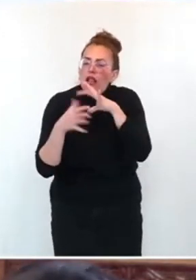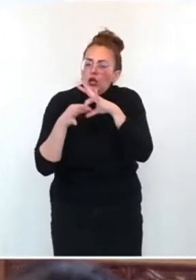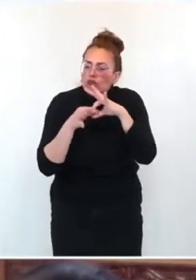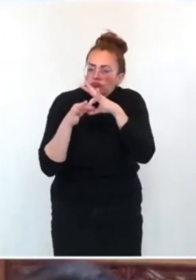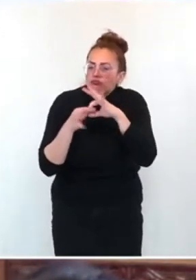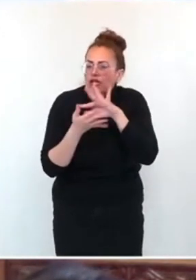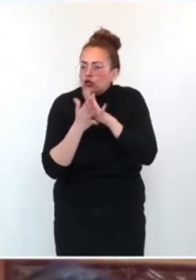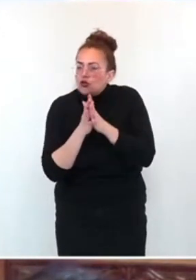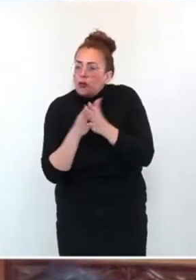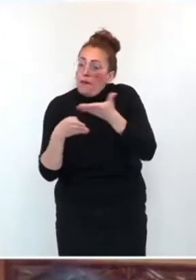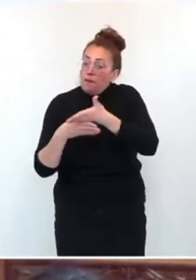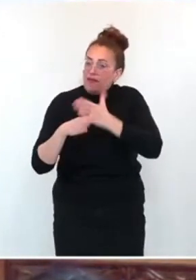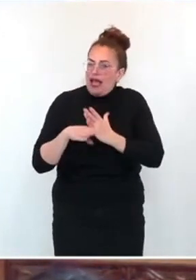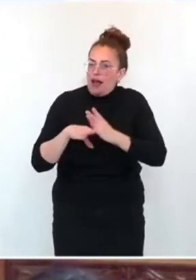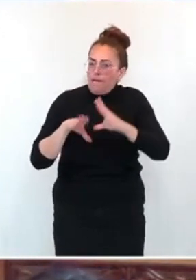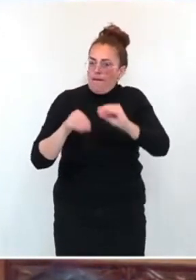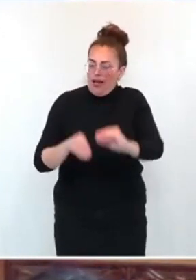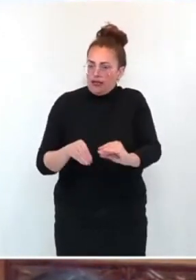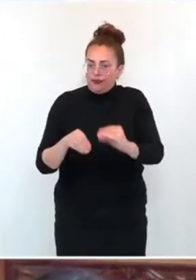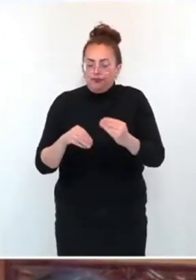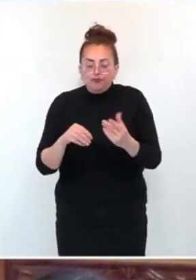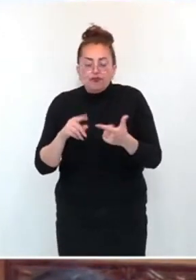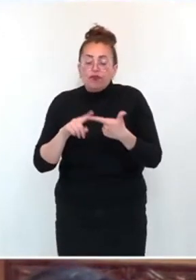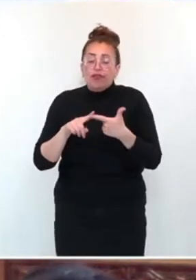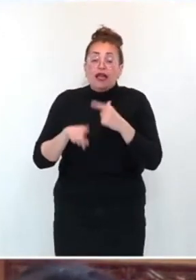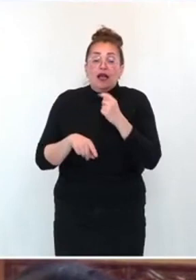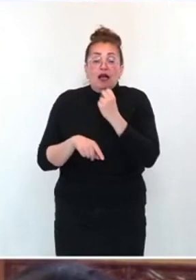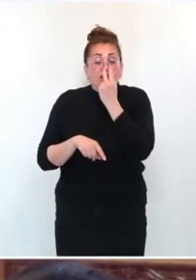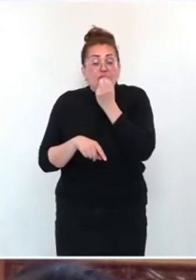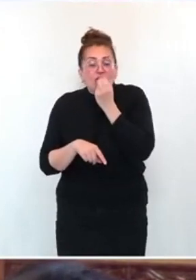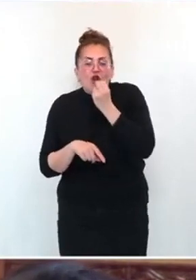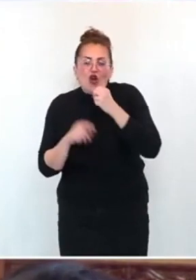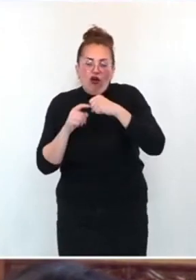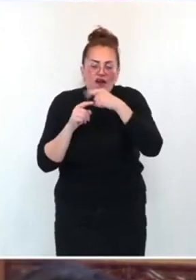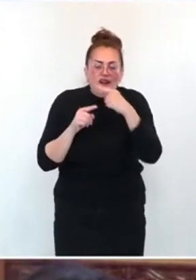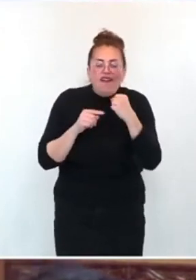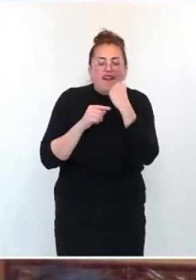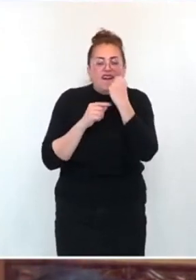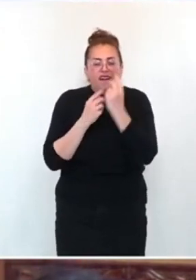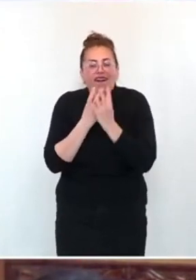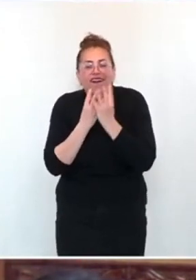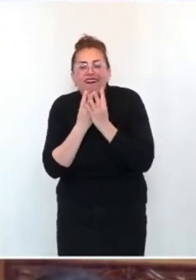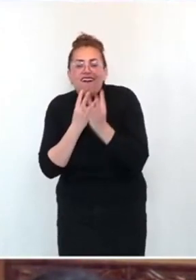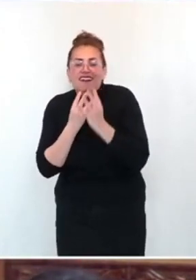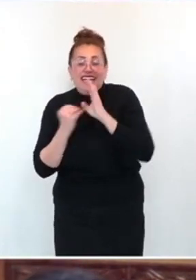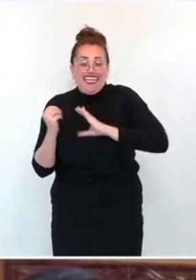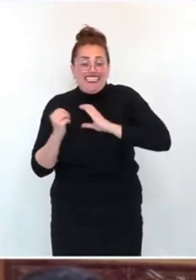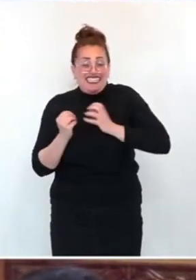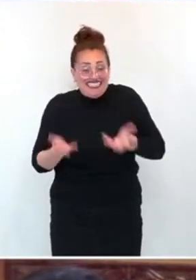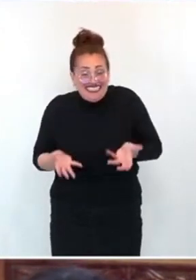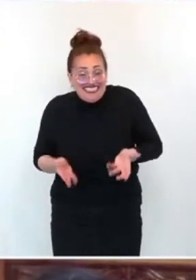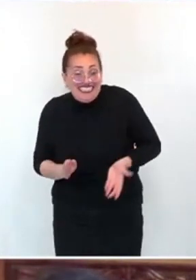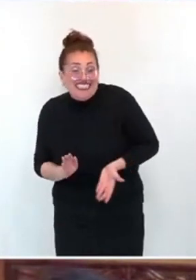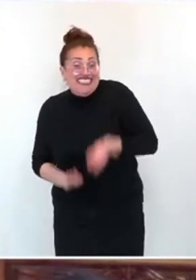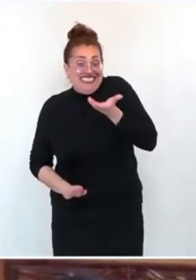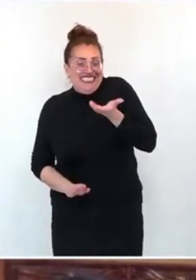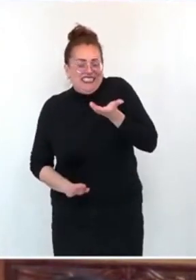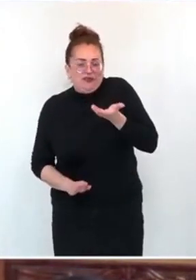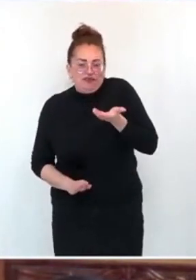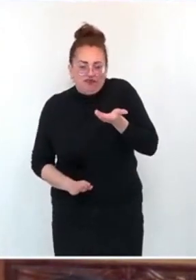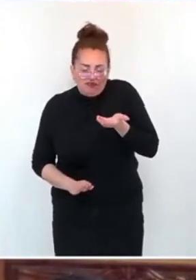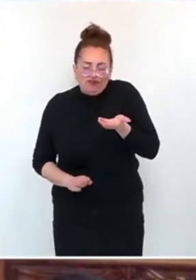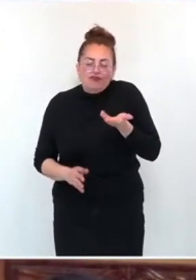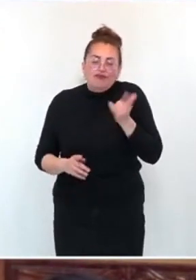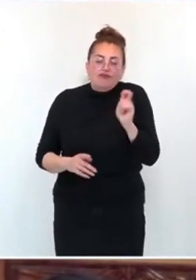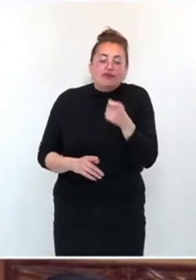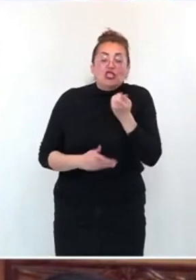associations. Nous avons aussi obtenu plus de végétalisation dans ce projet, ainsi qu'un comité des enseignes qui nous permet de discuter avec